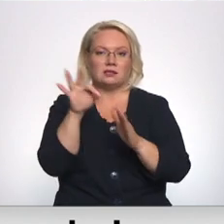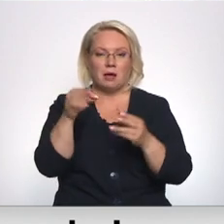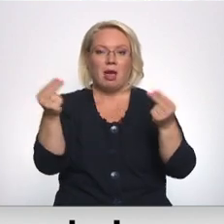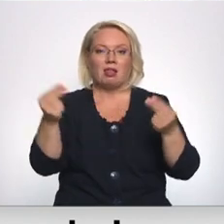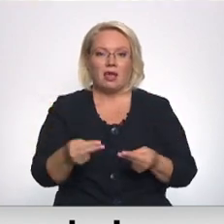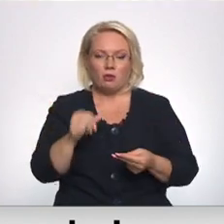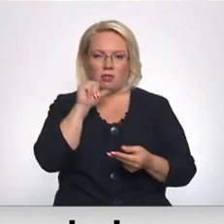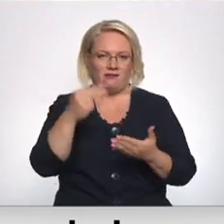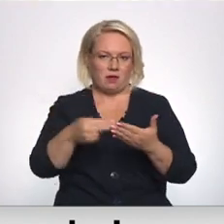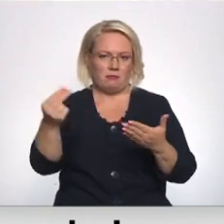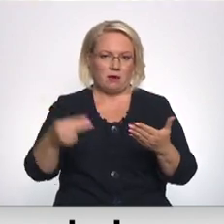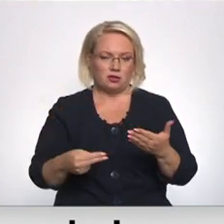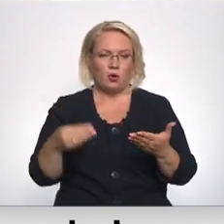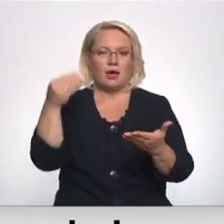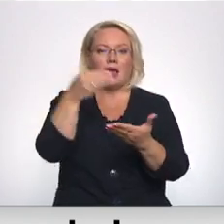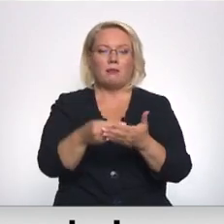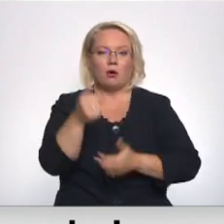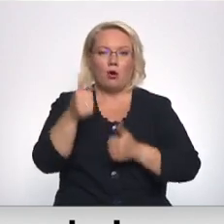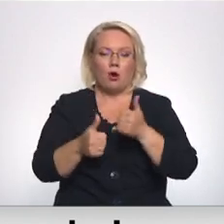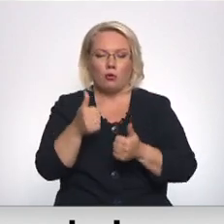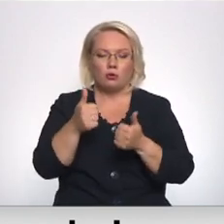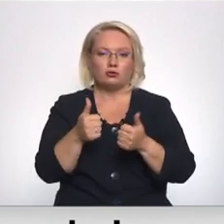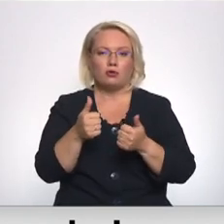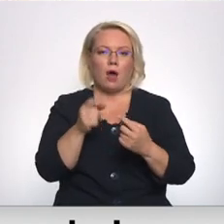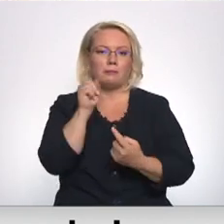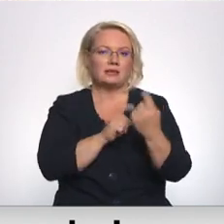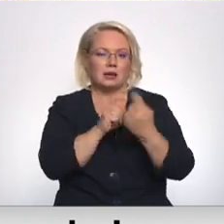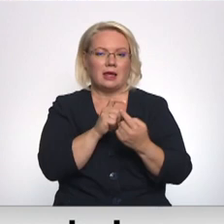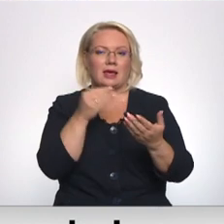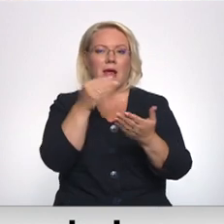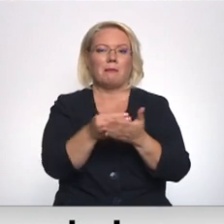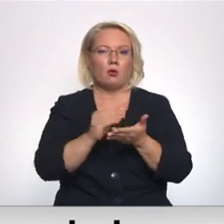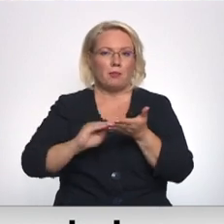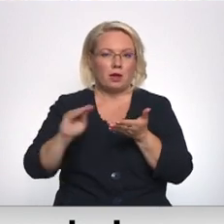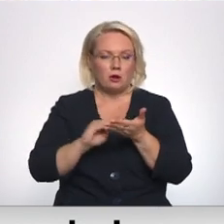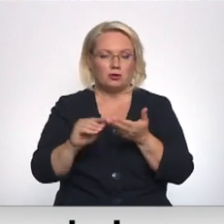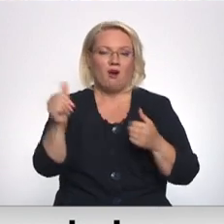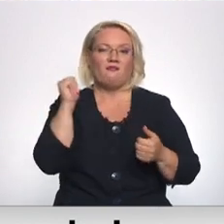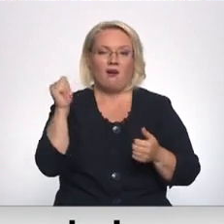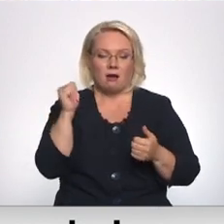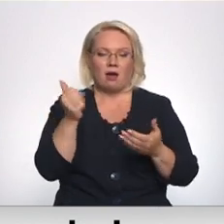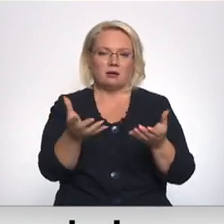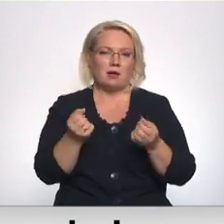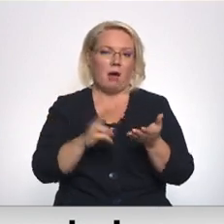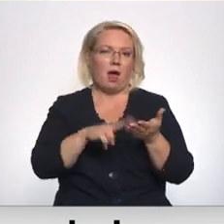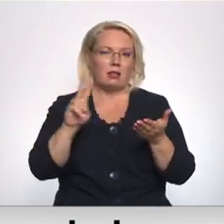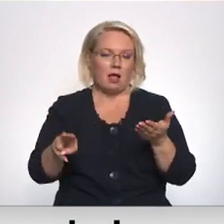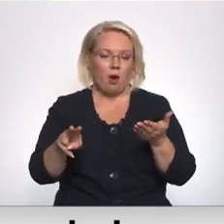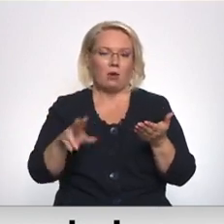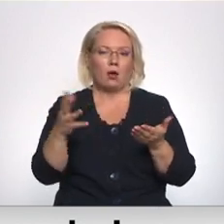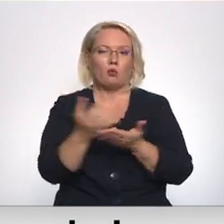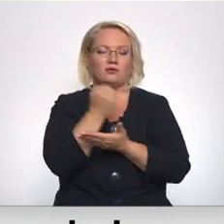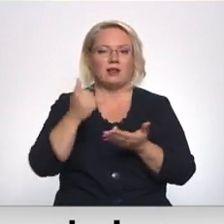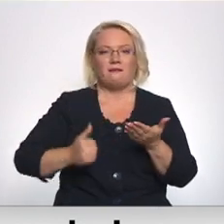neļāva parakstīt, jo iepirkumu apstrīdēja iepirkumu uzraudzības birojs. Vakar tomēr saņemt atļauja līgumu slēgt ar iepirkumu uzvarētāju –